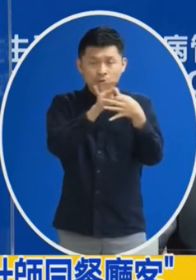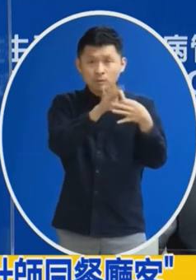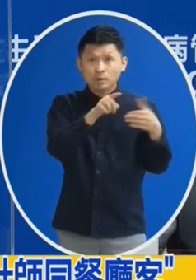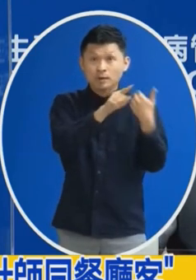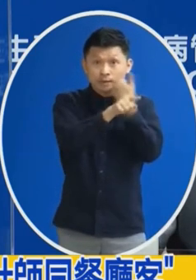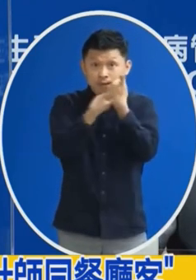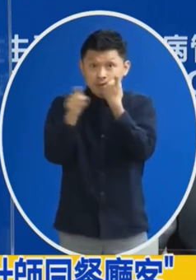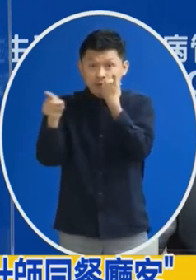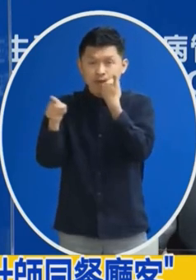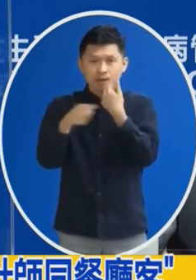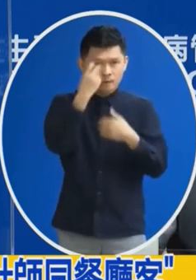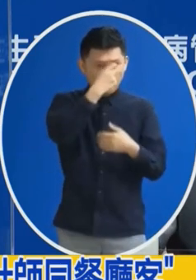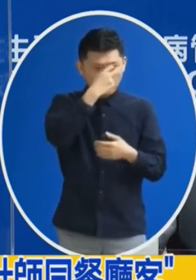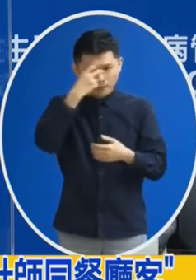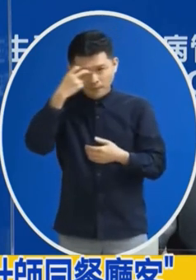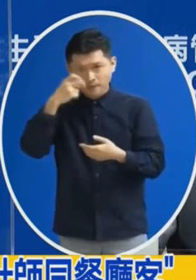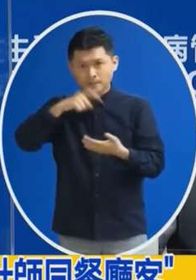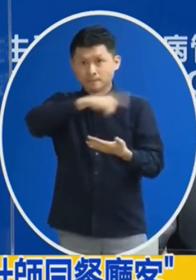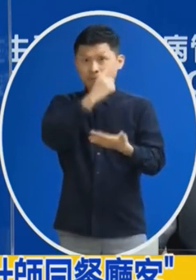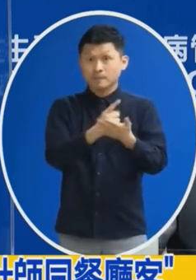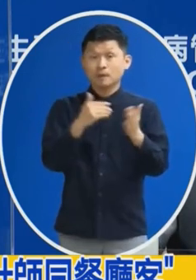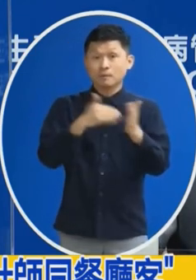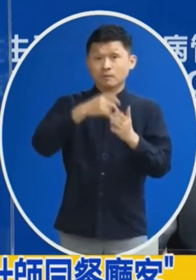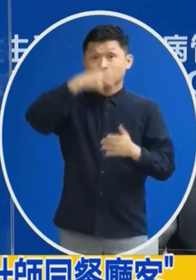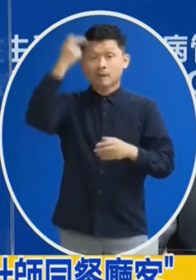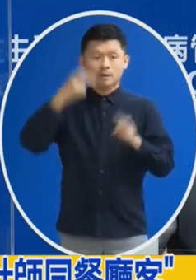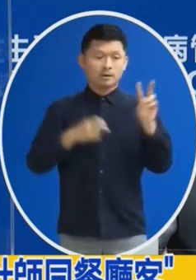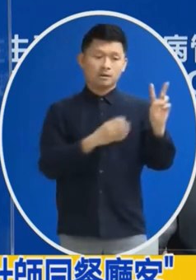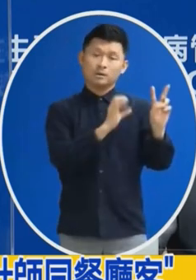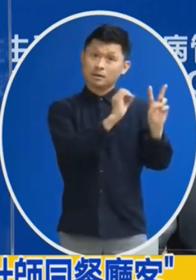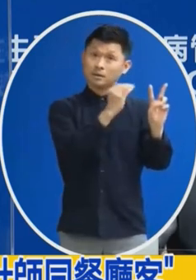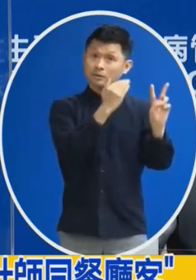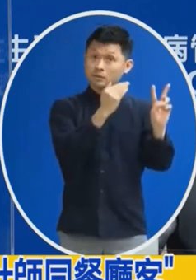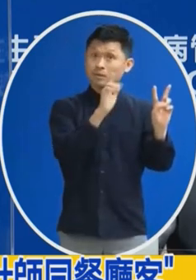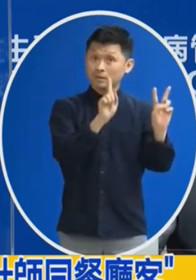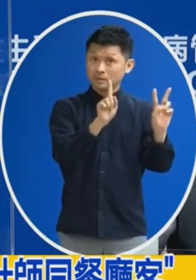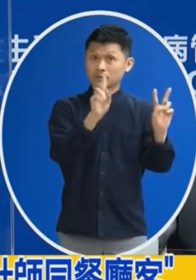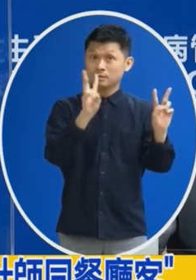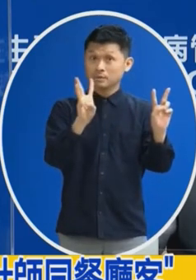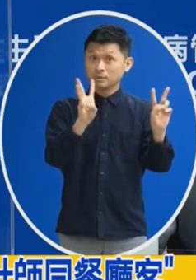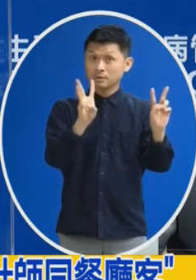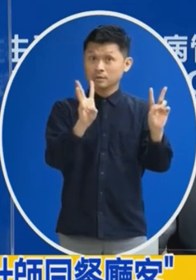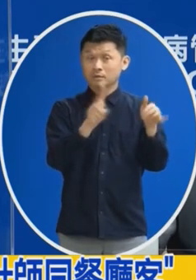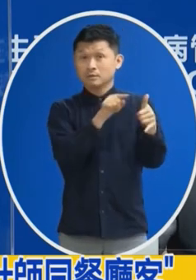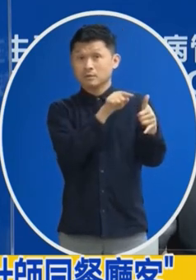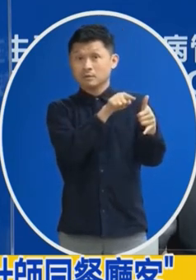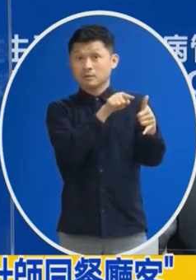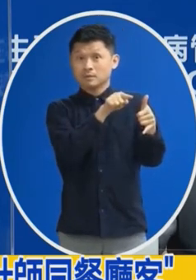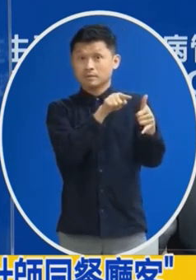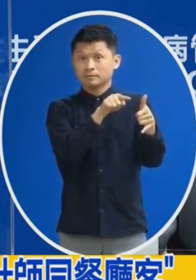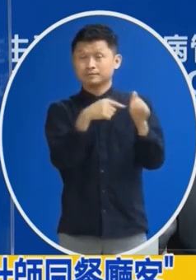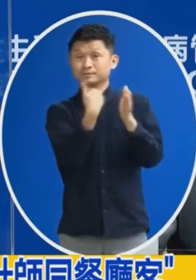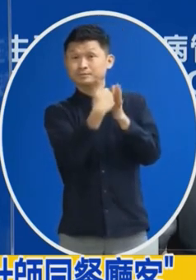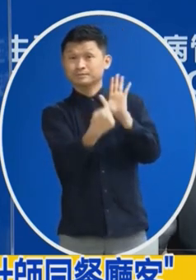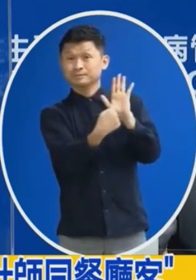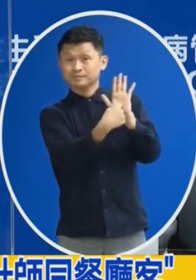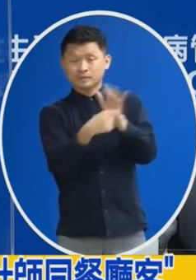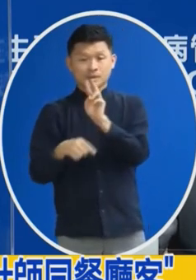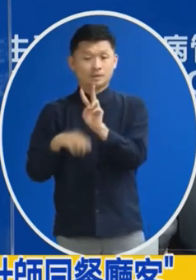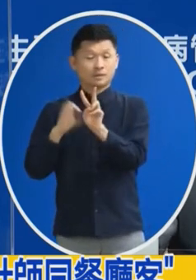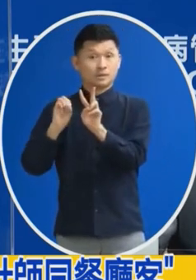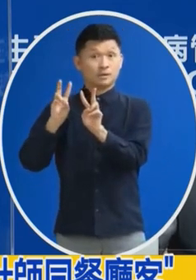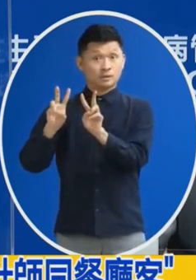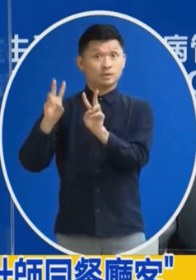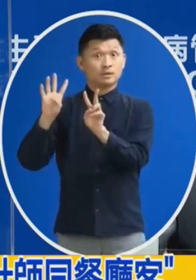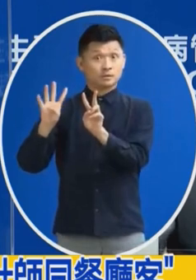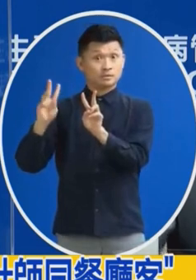的清查过一次后，发觉20913在这个大家看到20248，